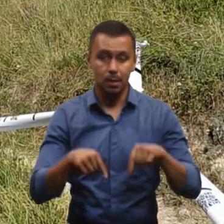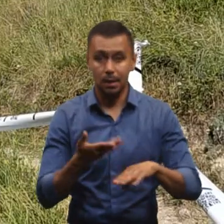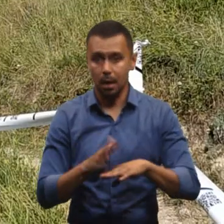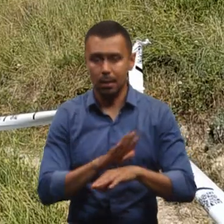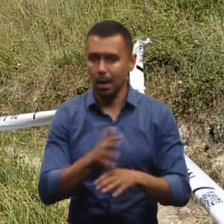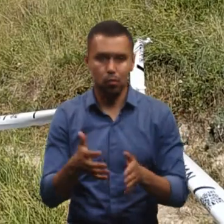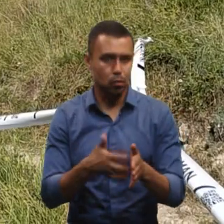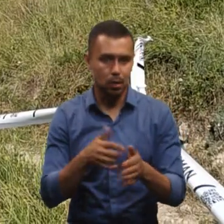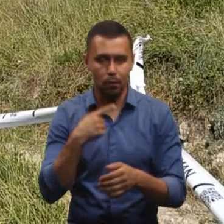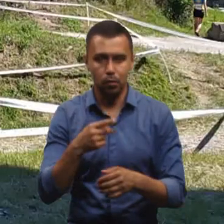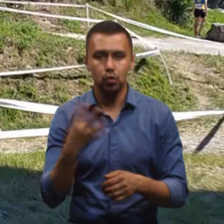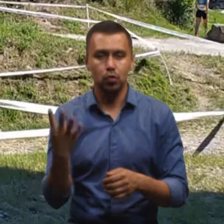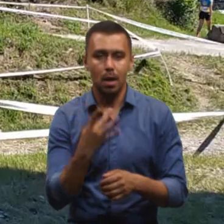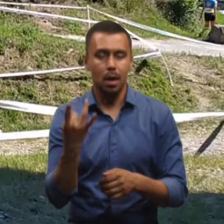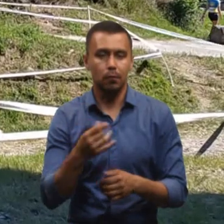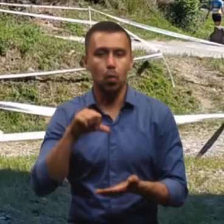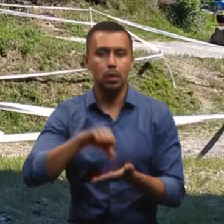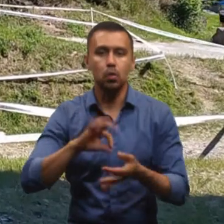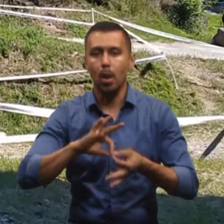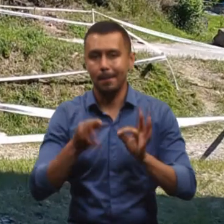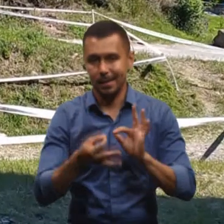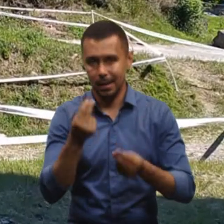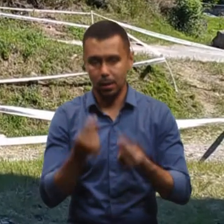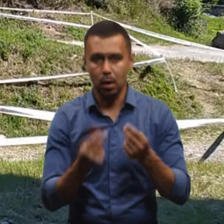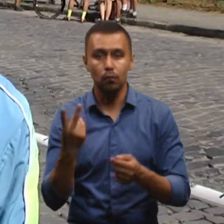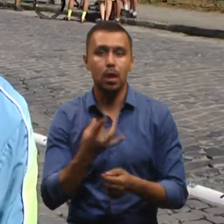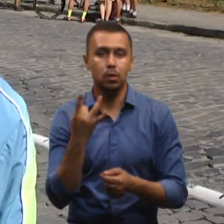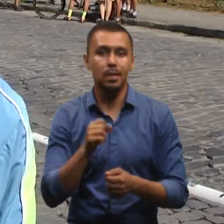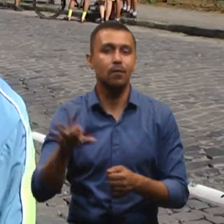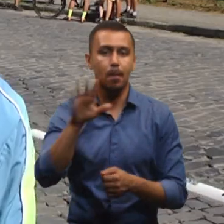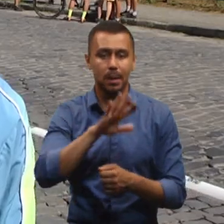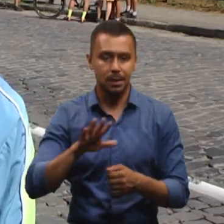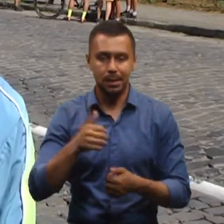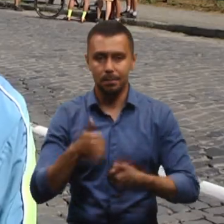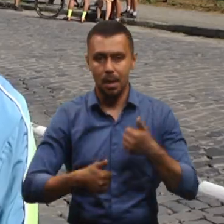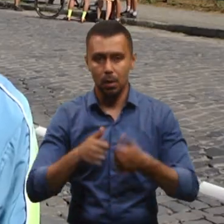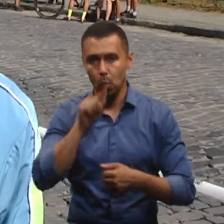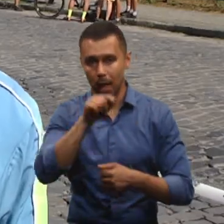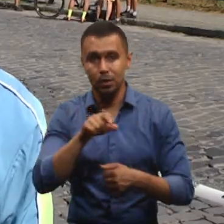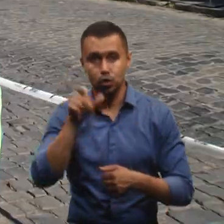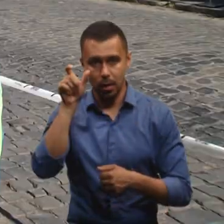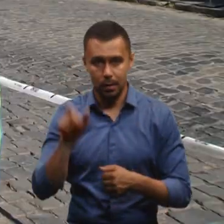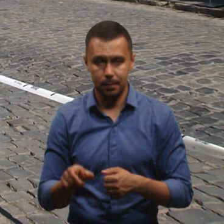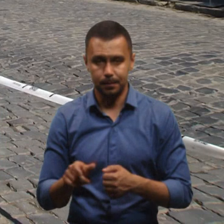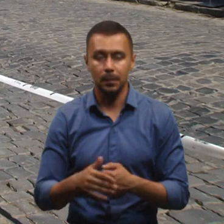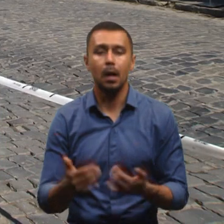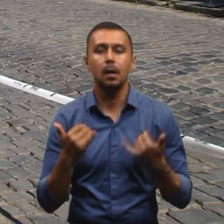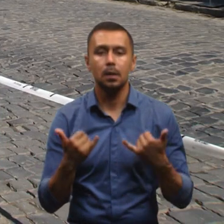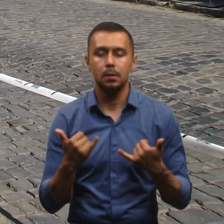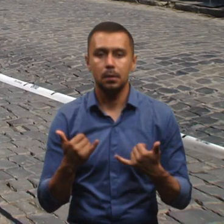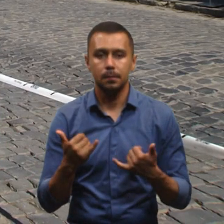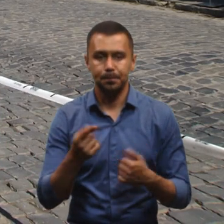складності недостатньо, каже чотириразовий учасник Олімпійських ігор та дворазовий європейських змагань луганчанин Сергій Рисенко. Зараз